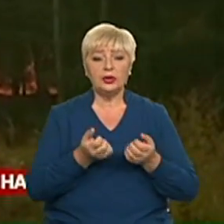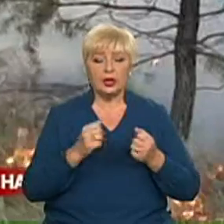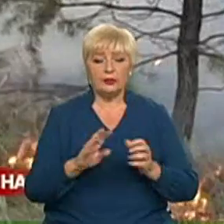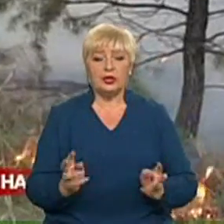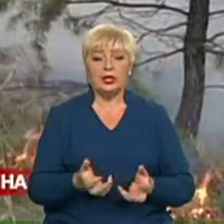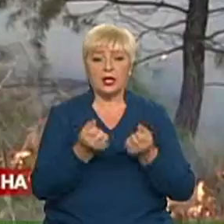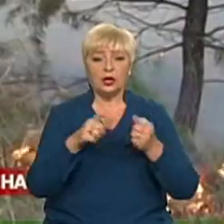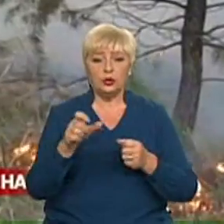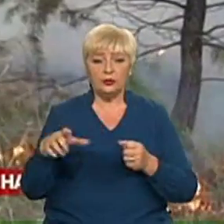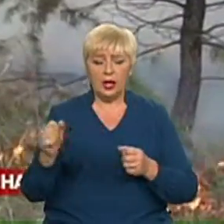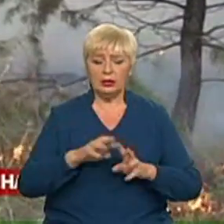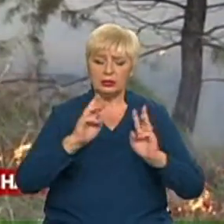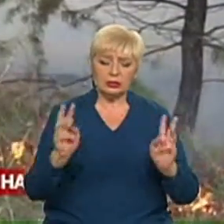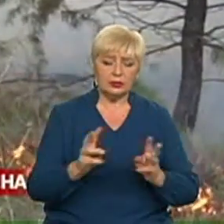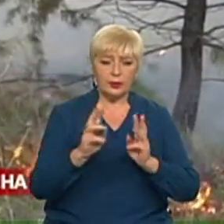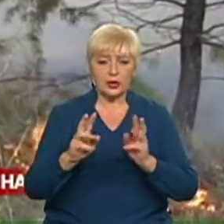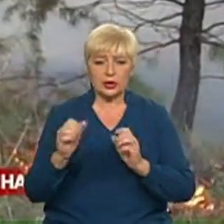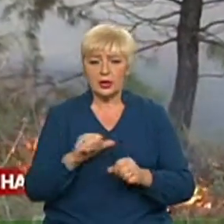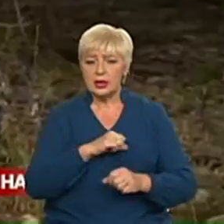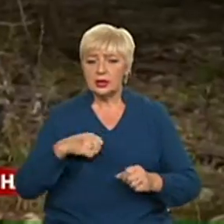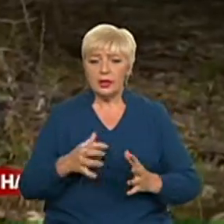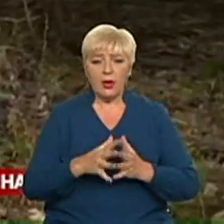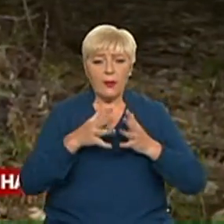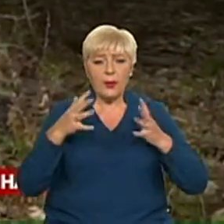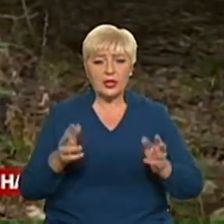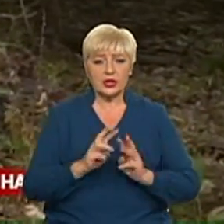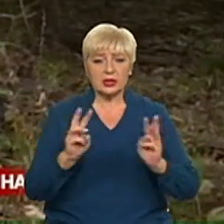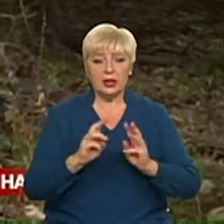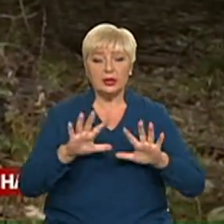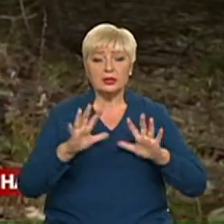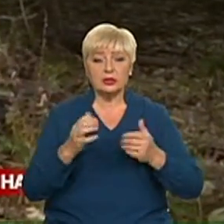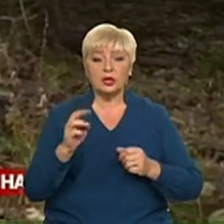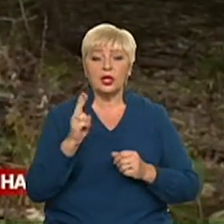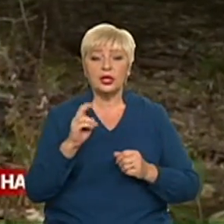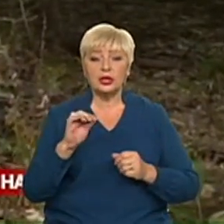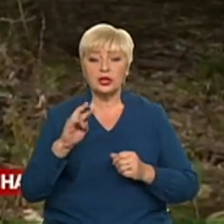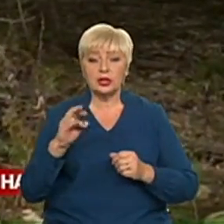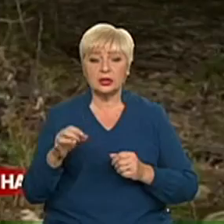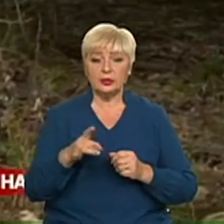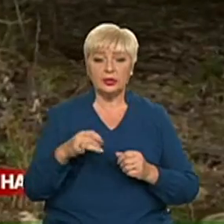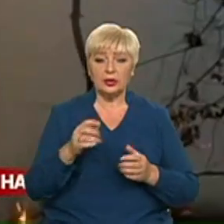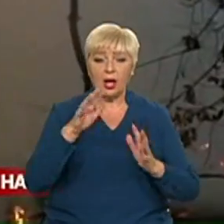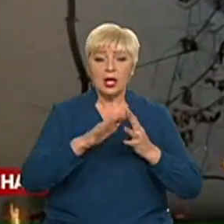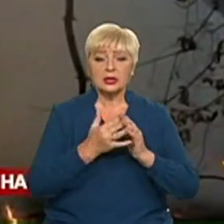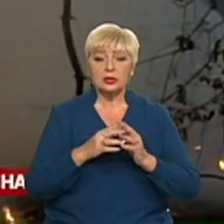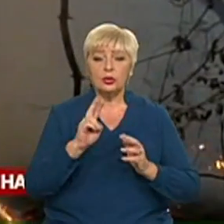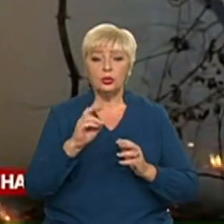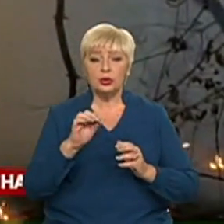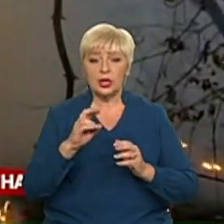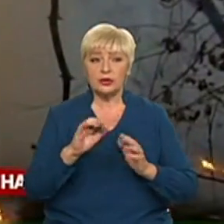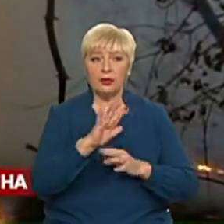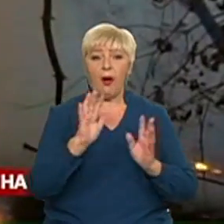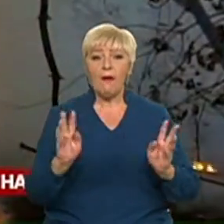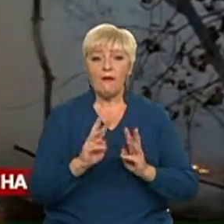сотню пожежі у природних зонах. Одне з найбільших загорянь сталося у Криничанському районі, село Кудашівка. Там вогонь з